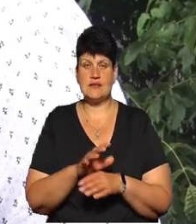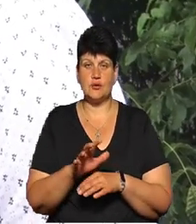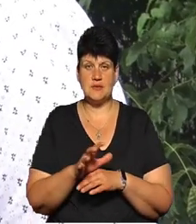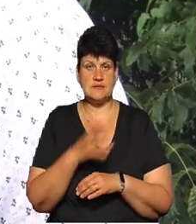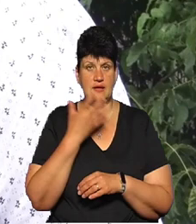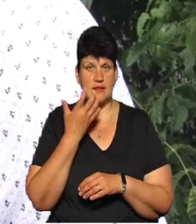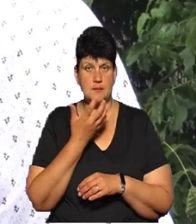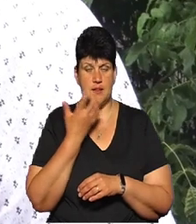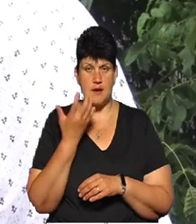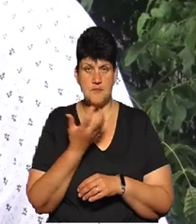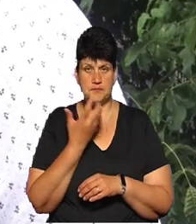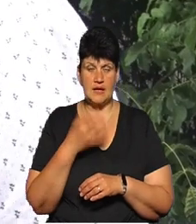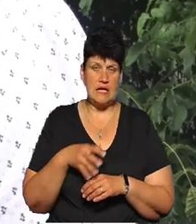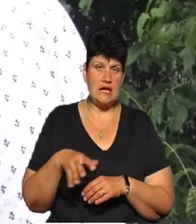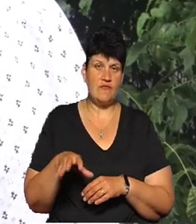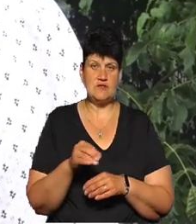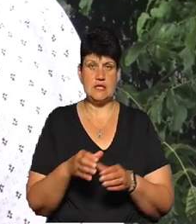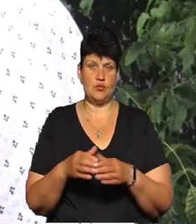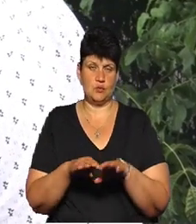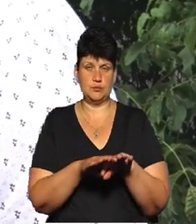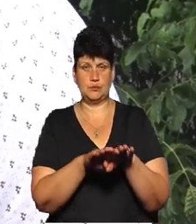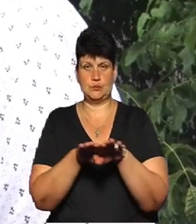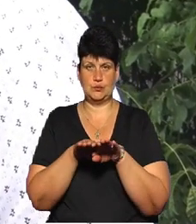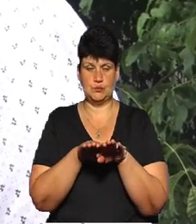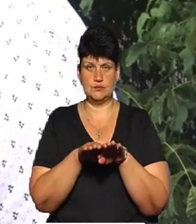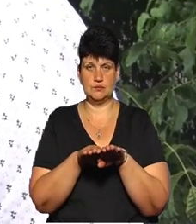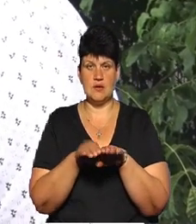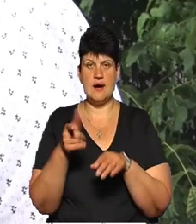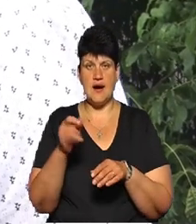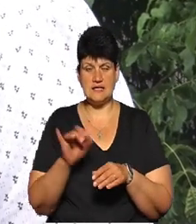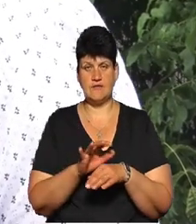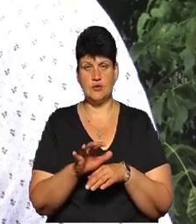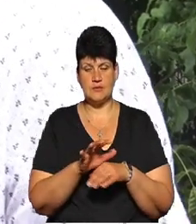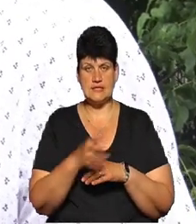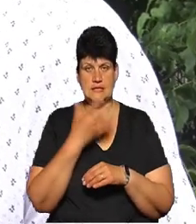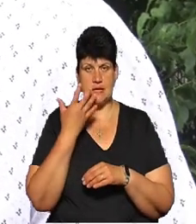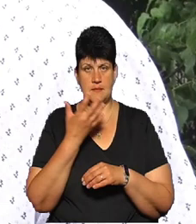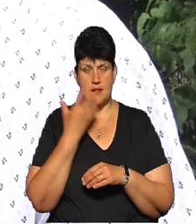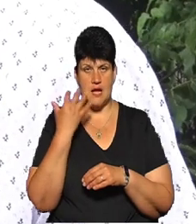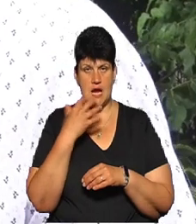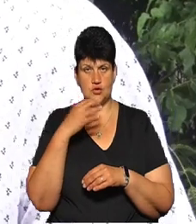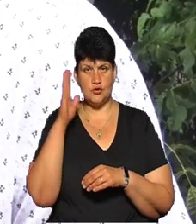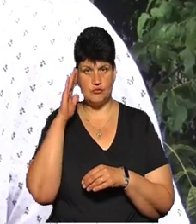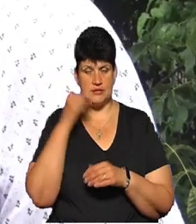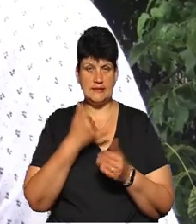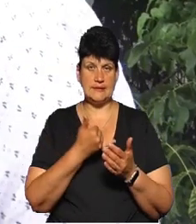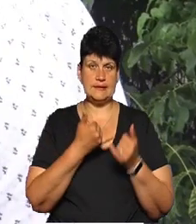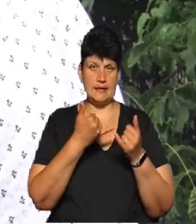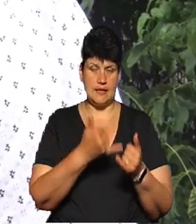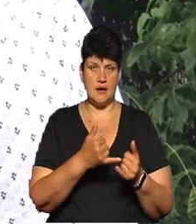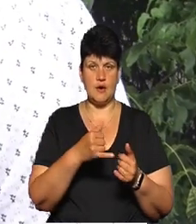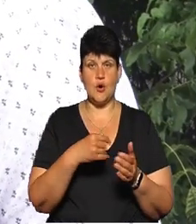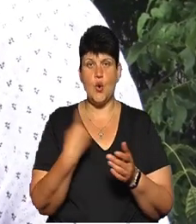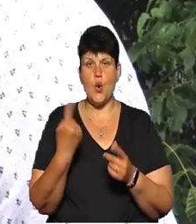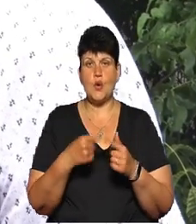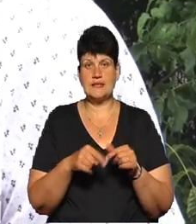енергії для всіх категорій став однаковим. Тобто для газ для виробництва теплової енергії і гарячої води для бюджетних організацій знизився в 2